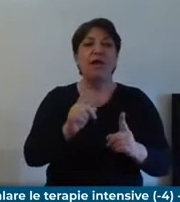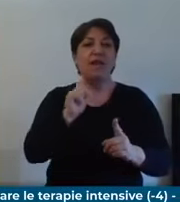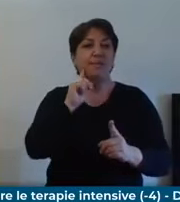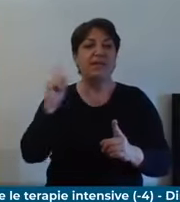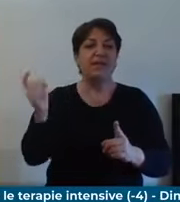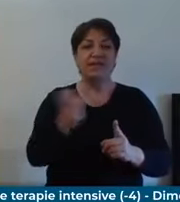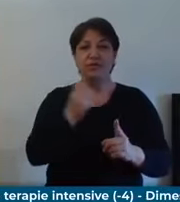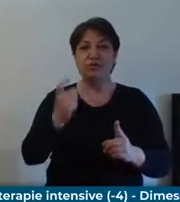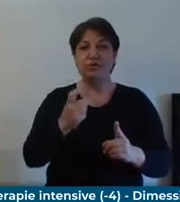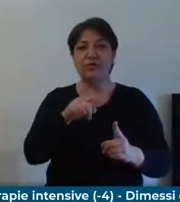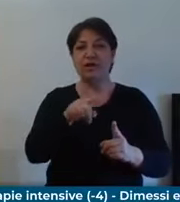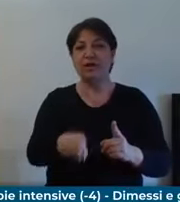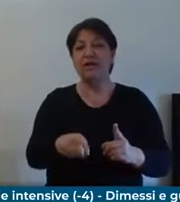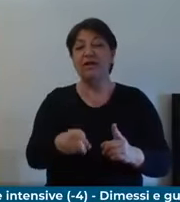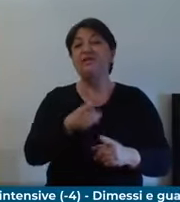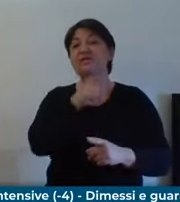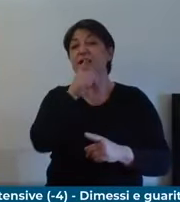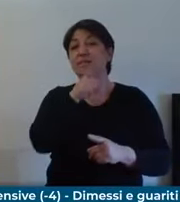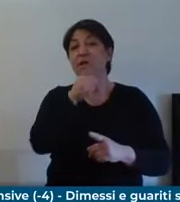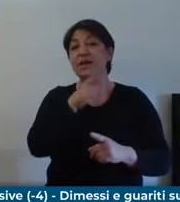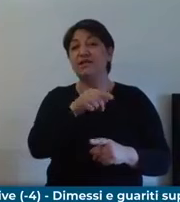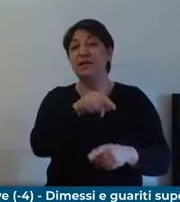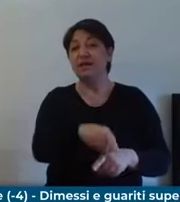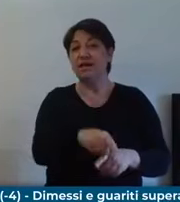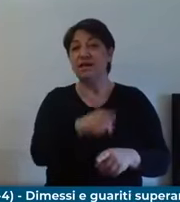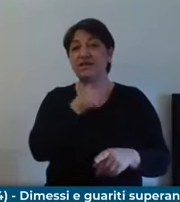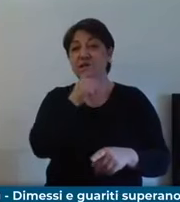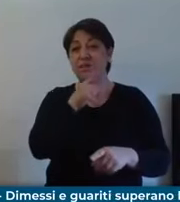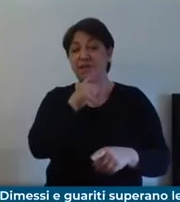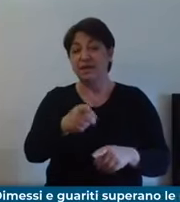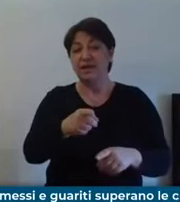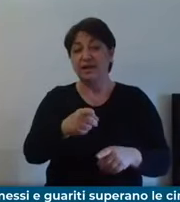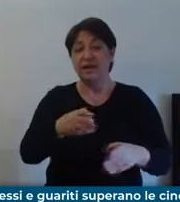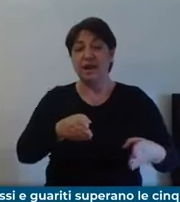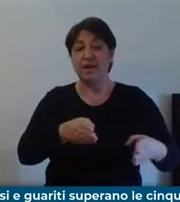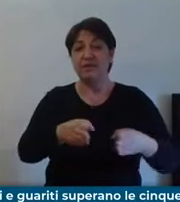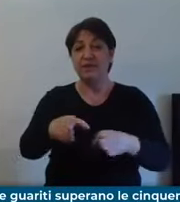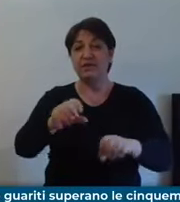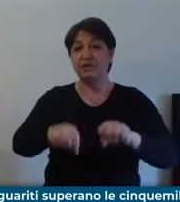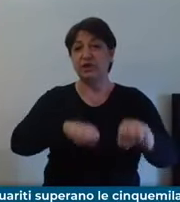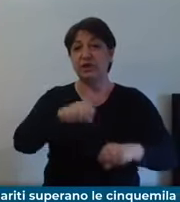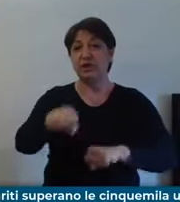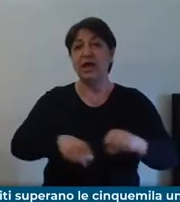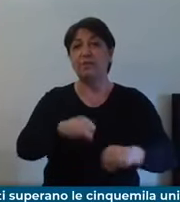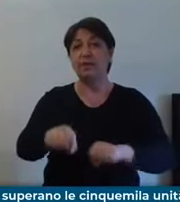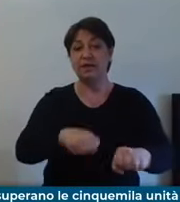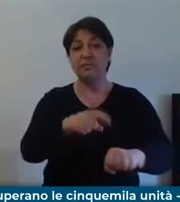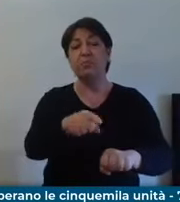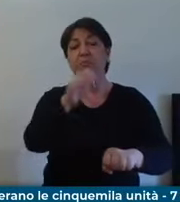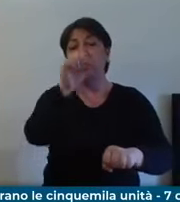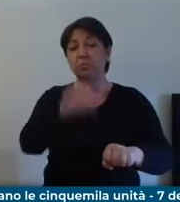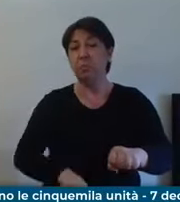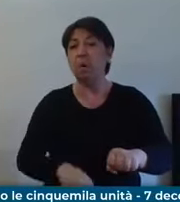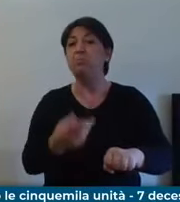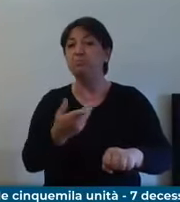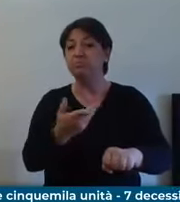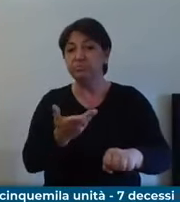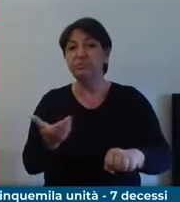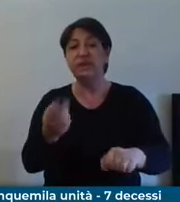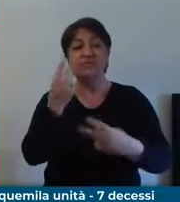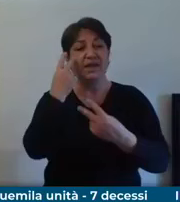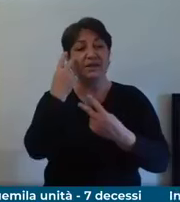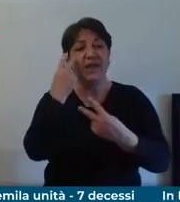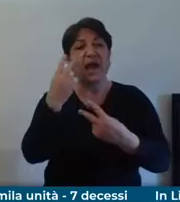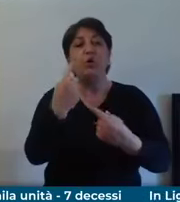di fermarsi nei negozi, di vedere la città e anche di conoscere aree che magari si conoscono meno. Quindi è per questo motivo che